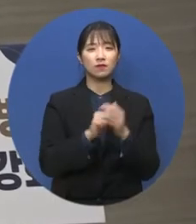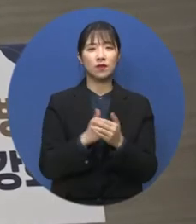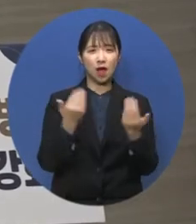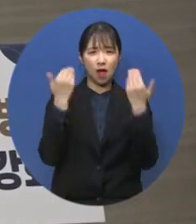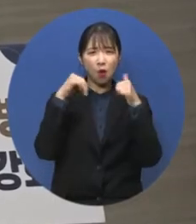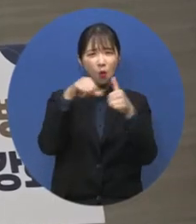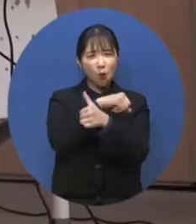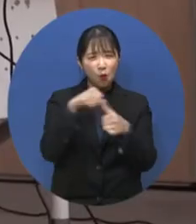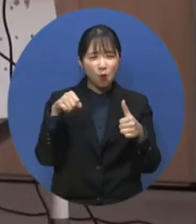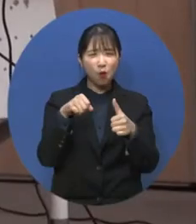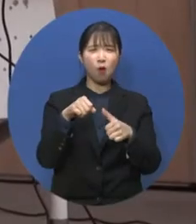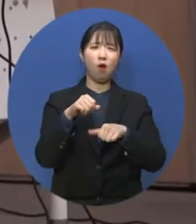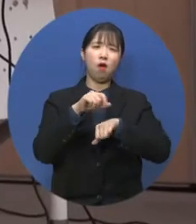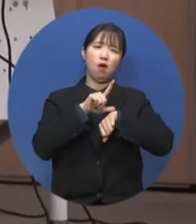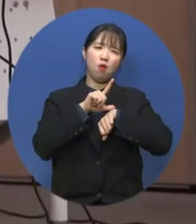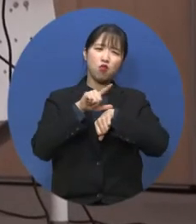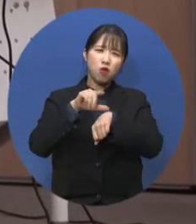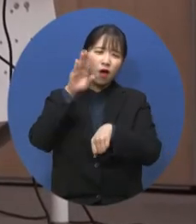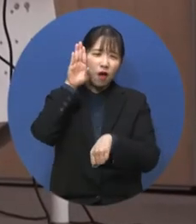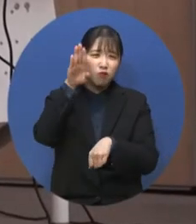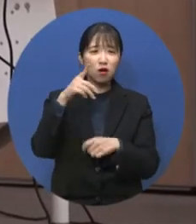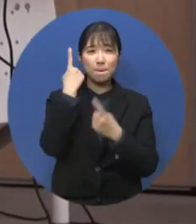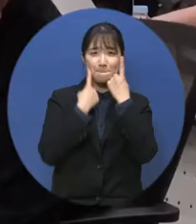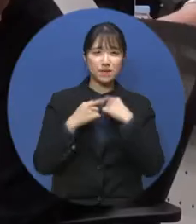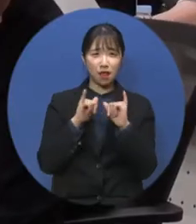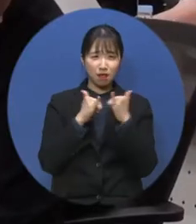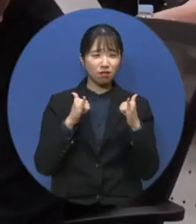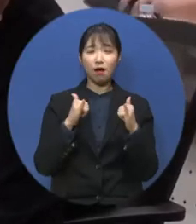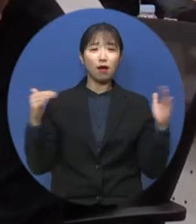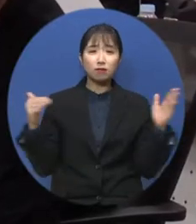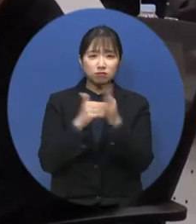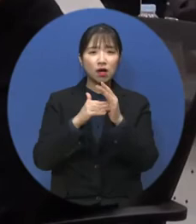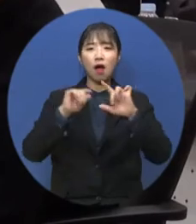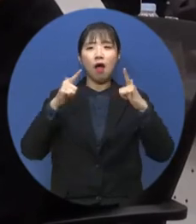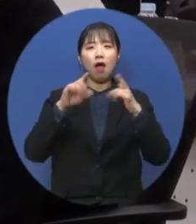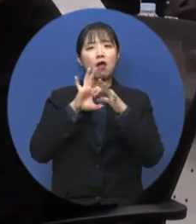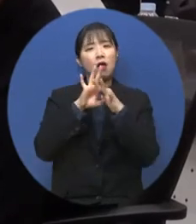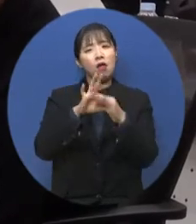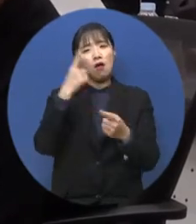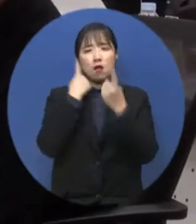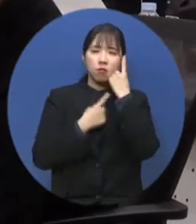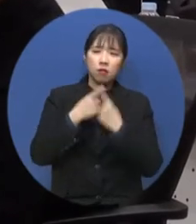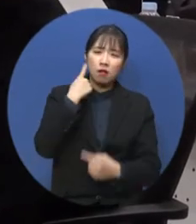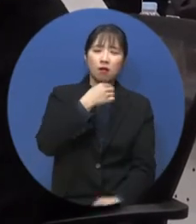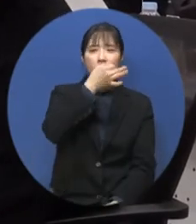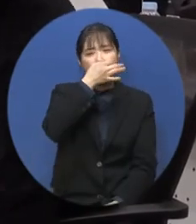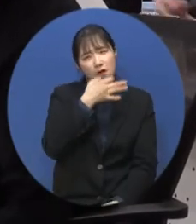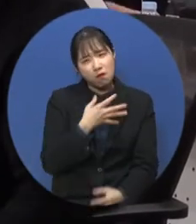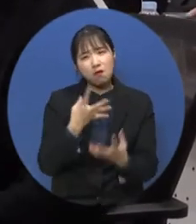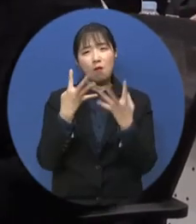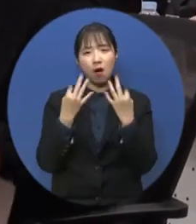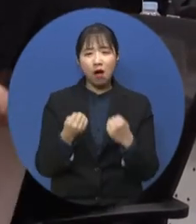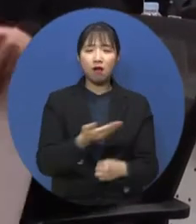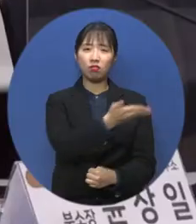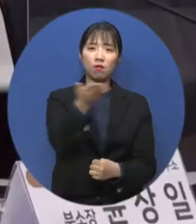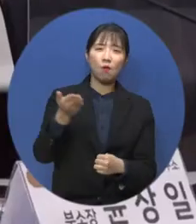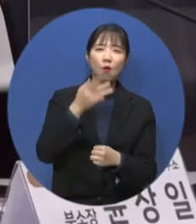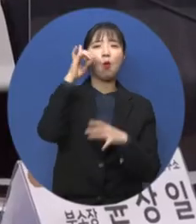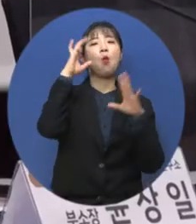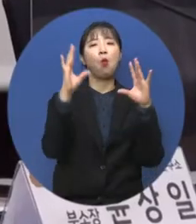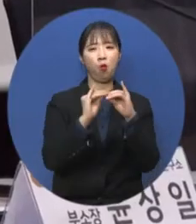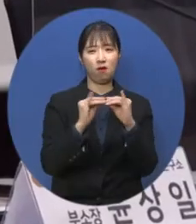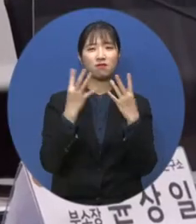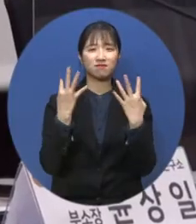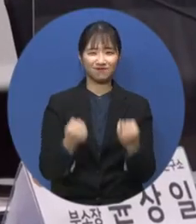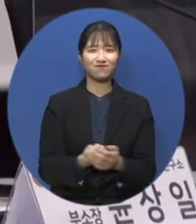학교폭력은 시간이 지나도 피해자에겐 여전히 현재 진행형임을 강조하여 참가자들의 공감을 모았습니다.